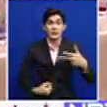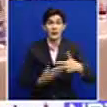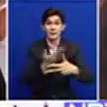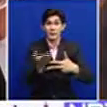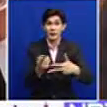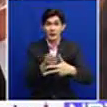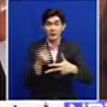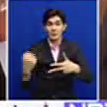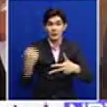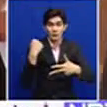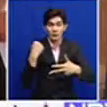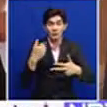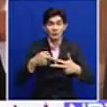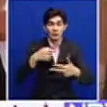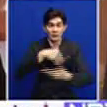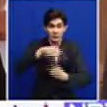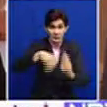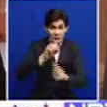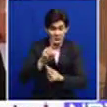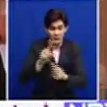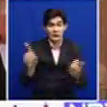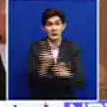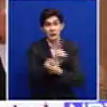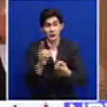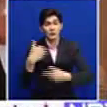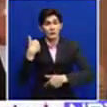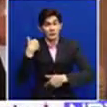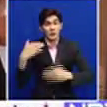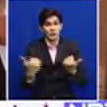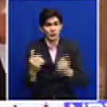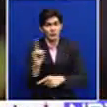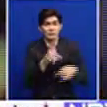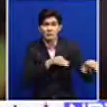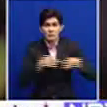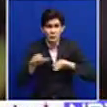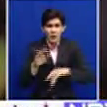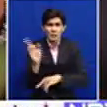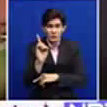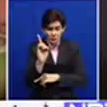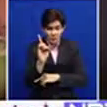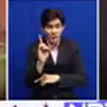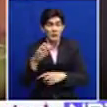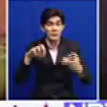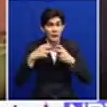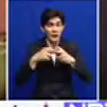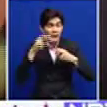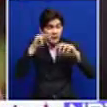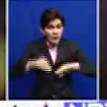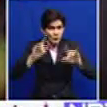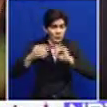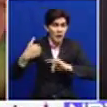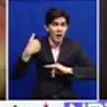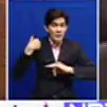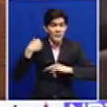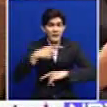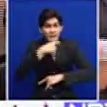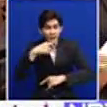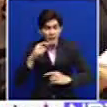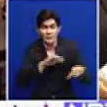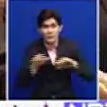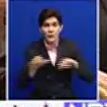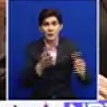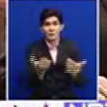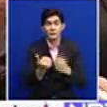คือด้านความมั่นคงเศรษฐกิจและสังคมโดยเฉพาะการเตรียมความพร้อมรับมือภัยพิบัติรวมทั้งปัญหาภัยแล้ง